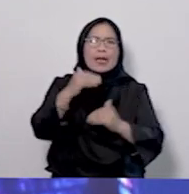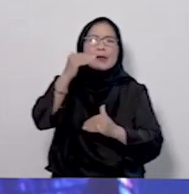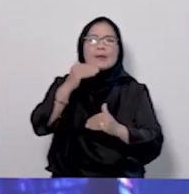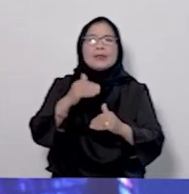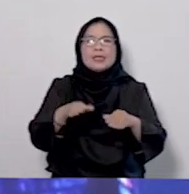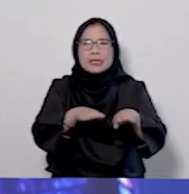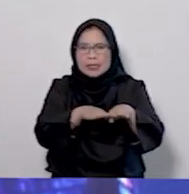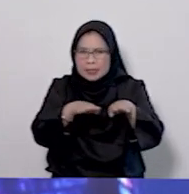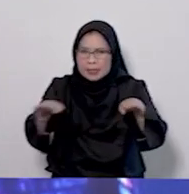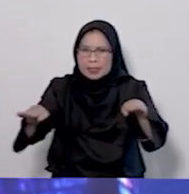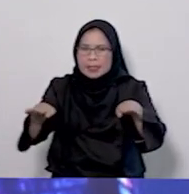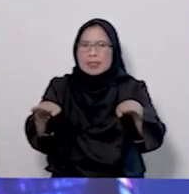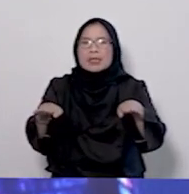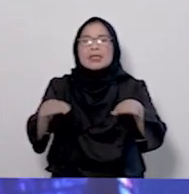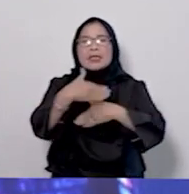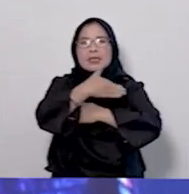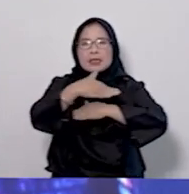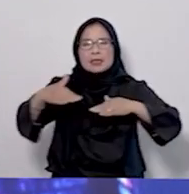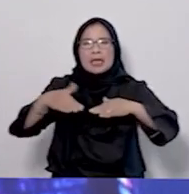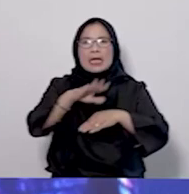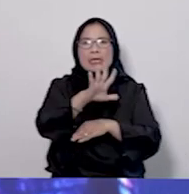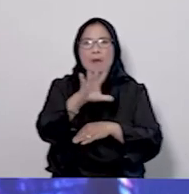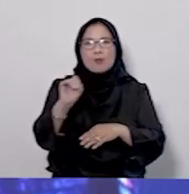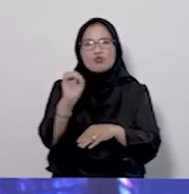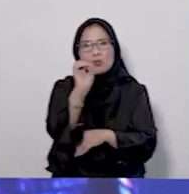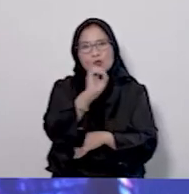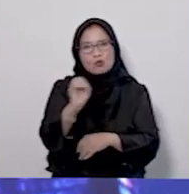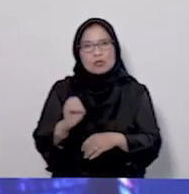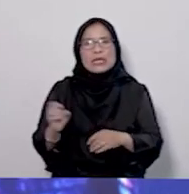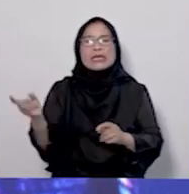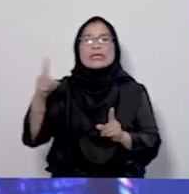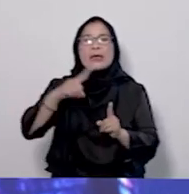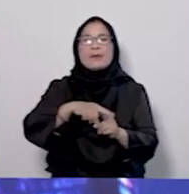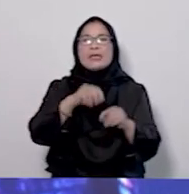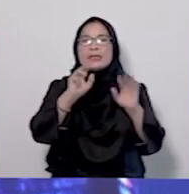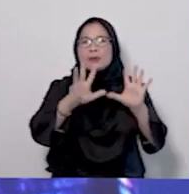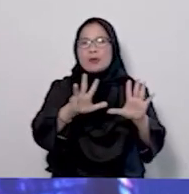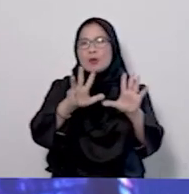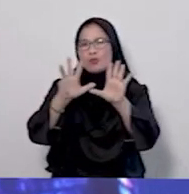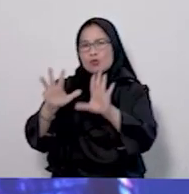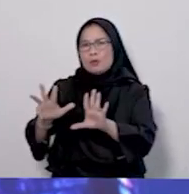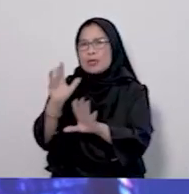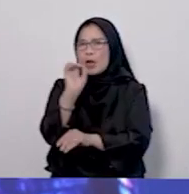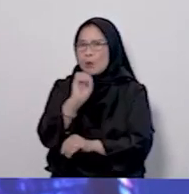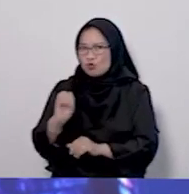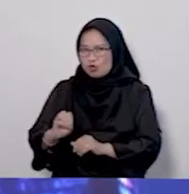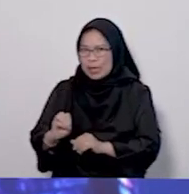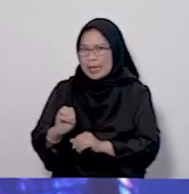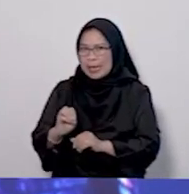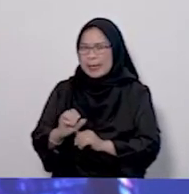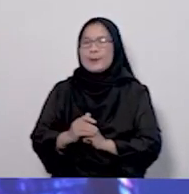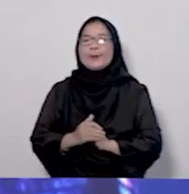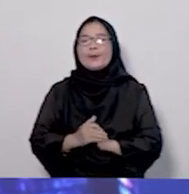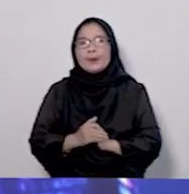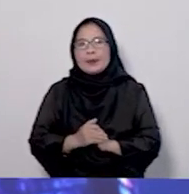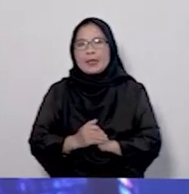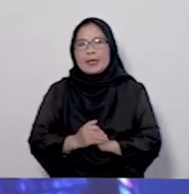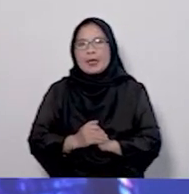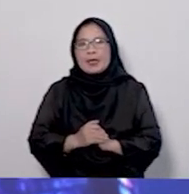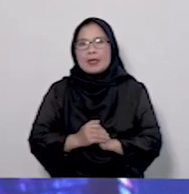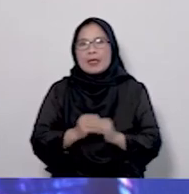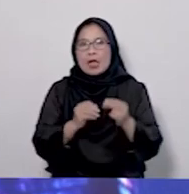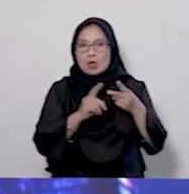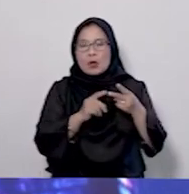ambang batas sebesar 50% hingga 99% selanjutnya melakukan